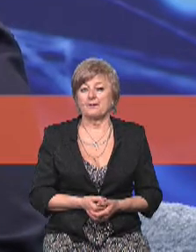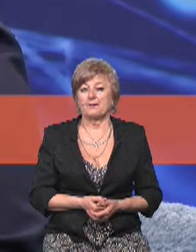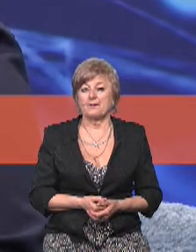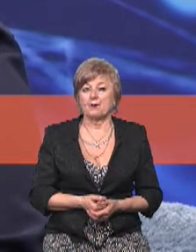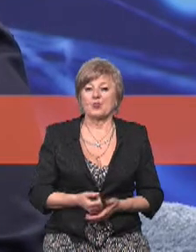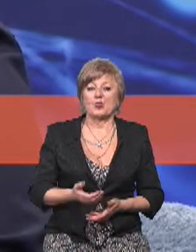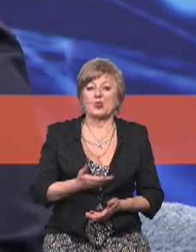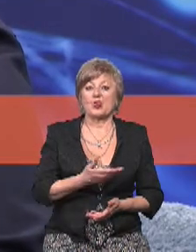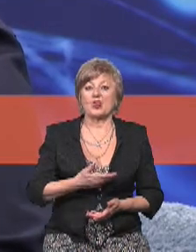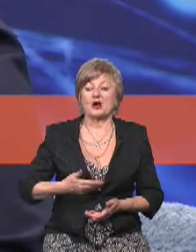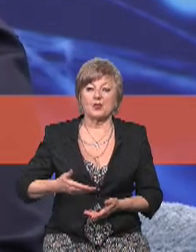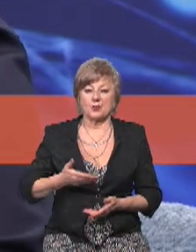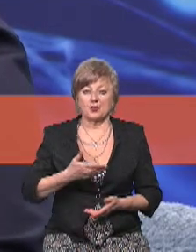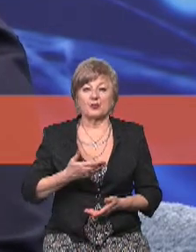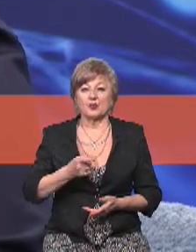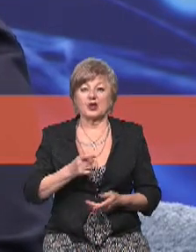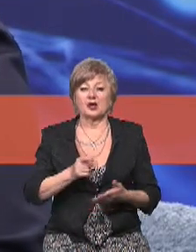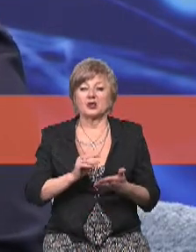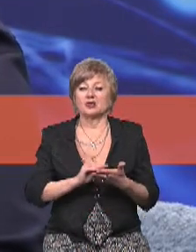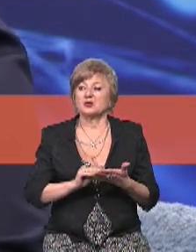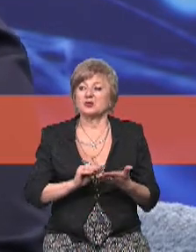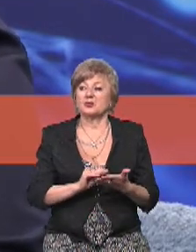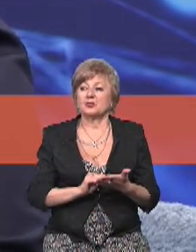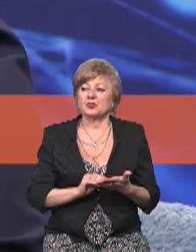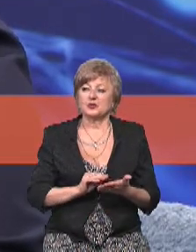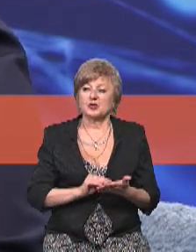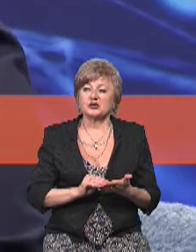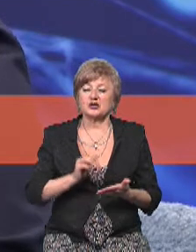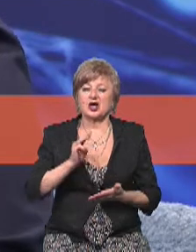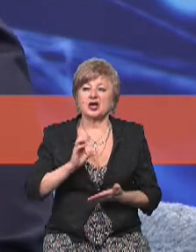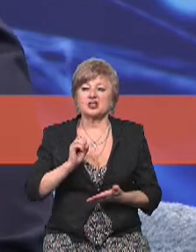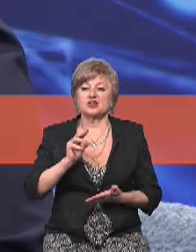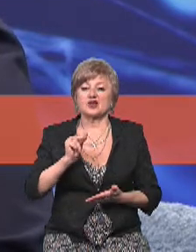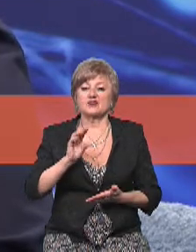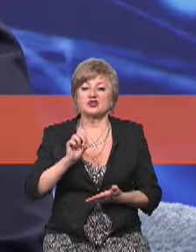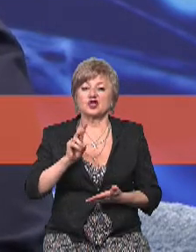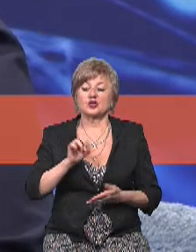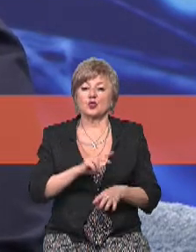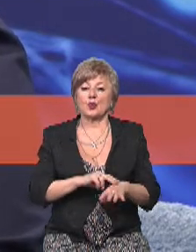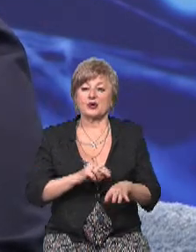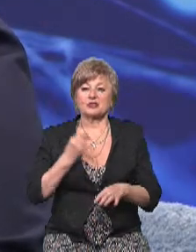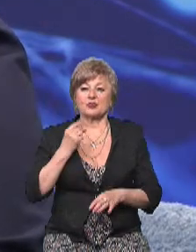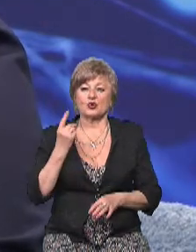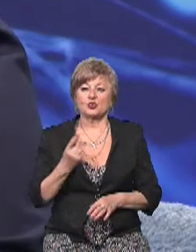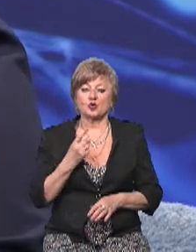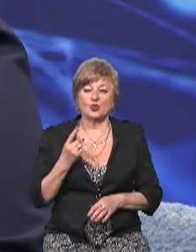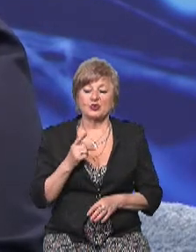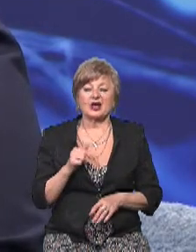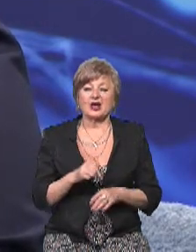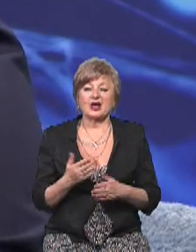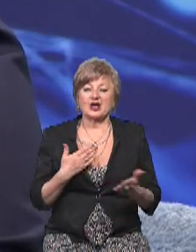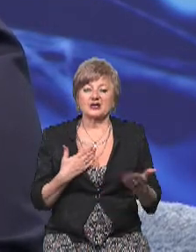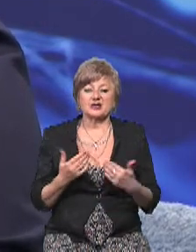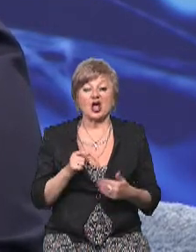Ми маємо коментар Катерини Шевченко, виконуючого обов'язки старшого інспектора прес-служби патрульної поліції в Запорізькій області стосовно того,